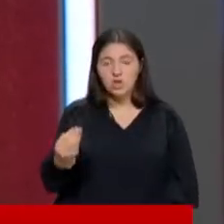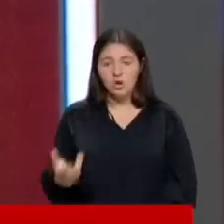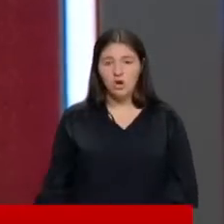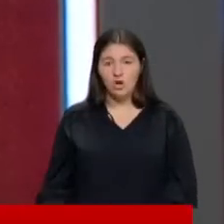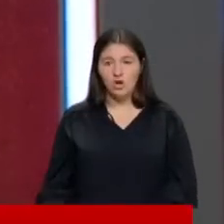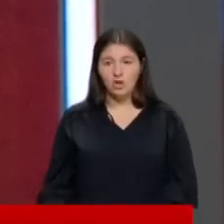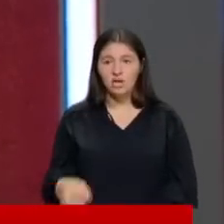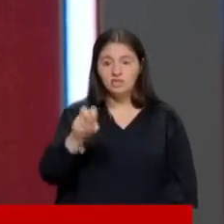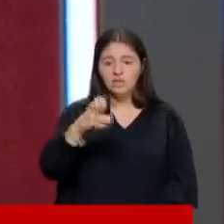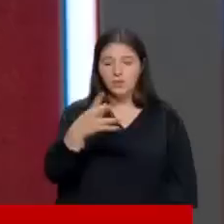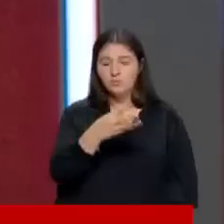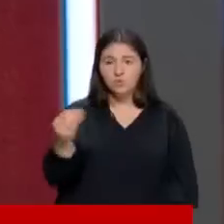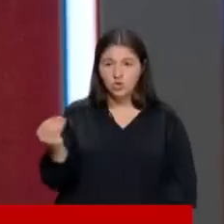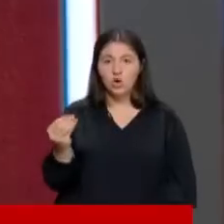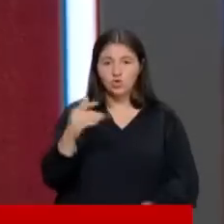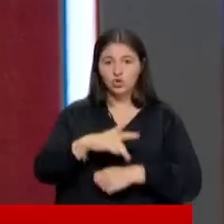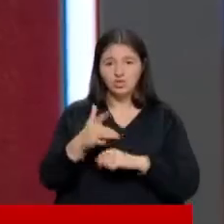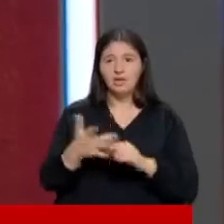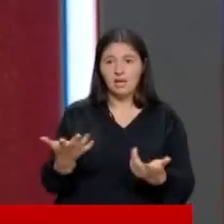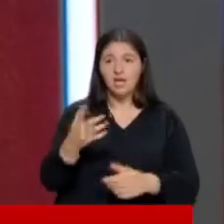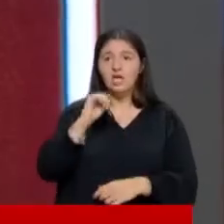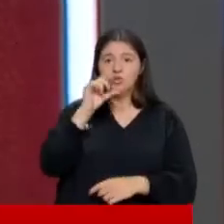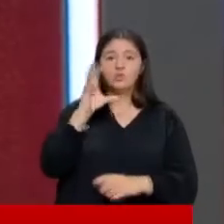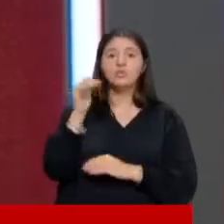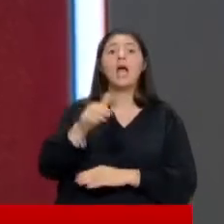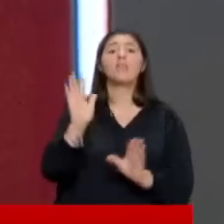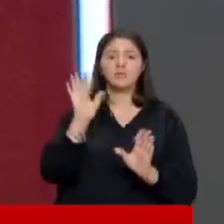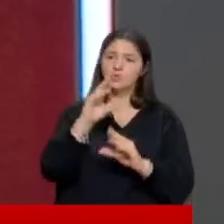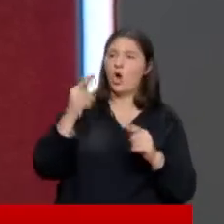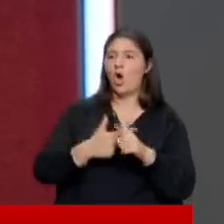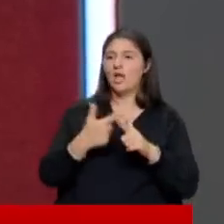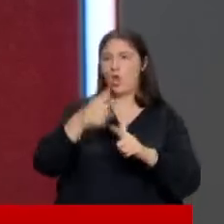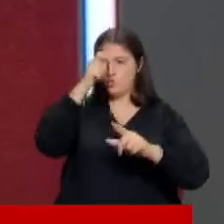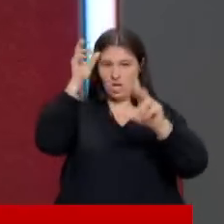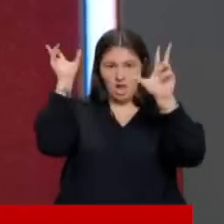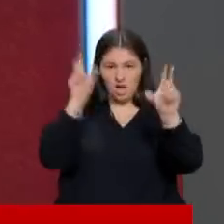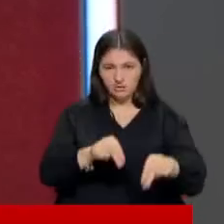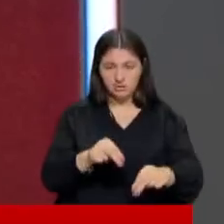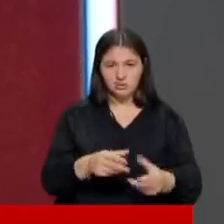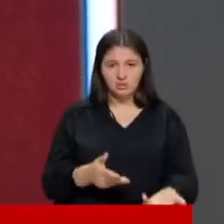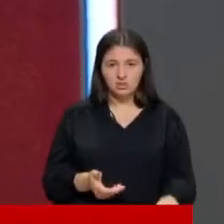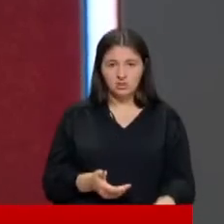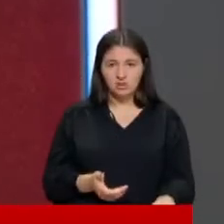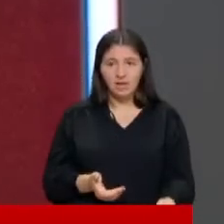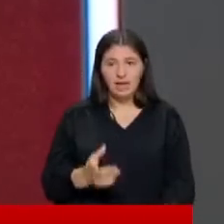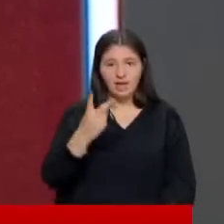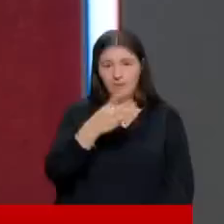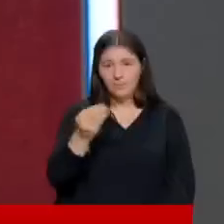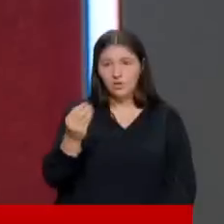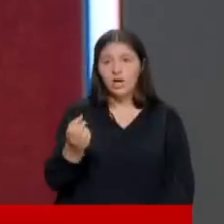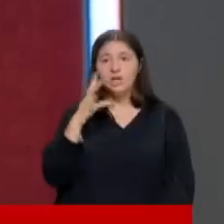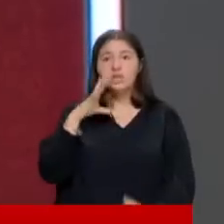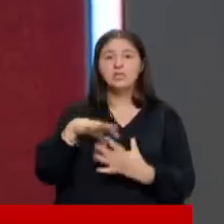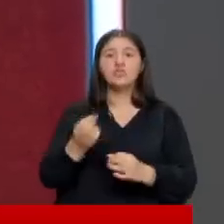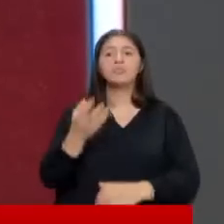milyon 85 milyonluk ülkede hiç turist gelmesin bütün otellerde Türkler yatsın 2 milyon kişi